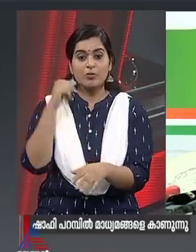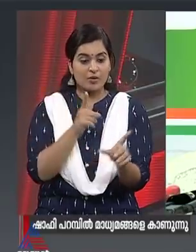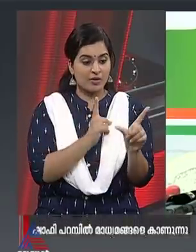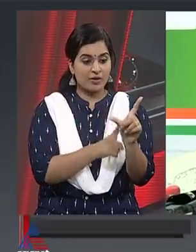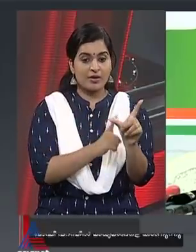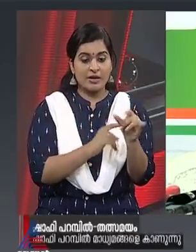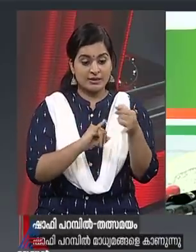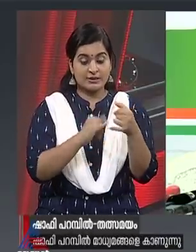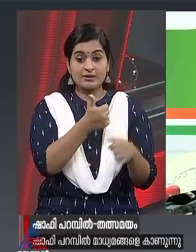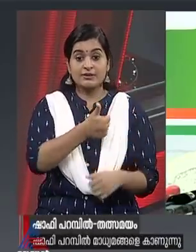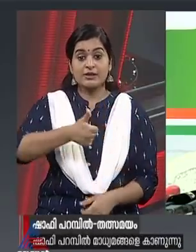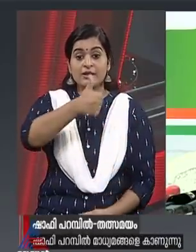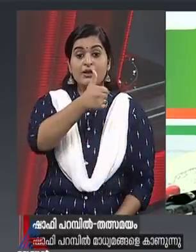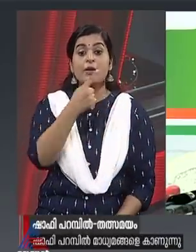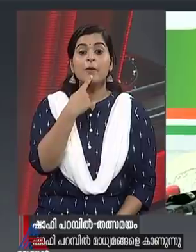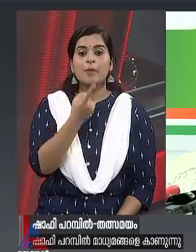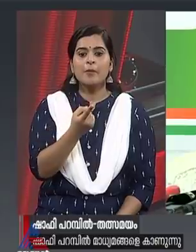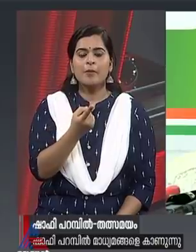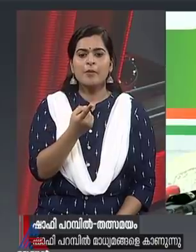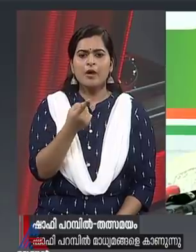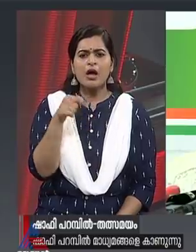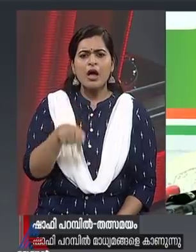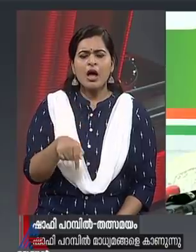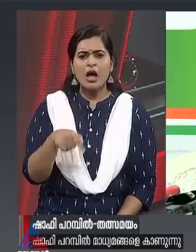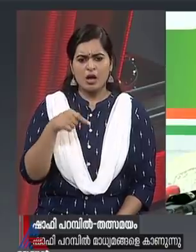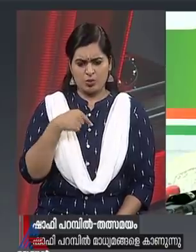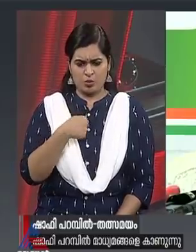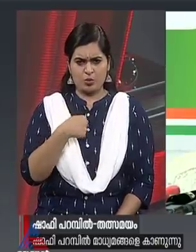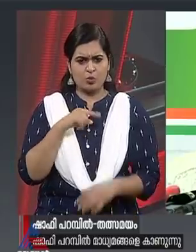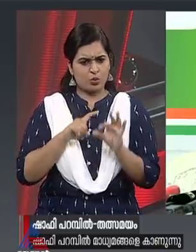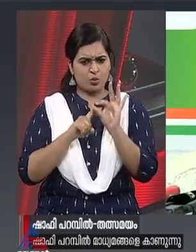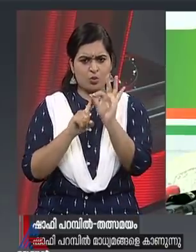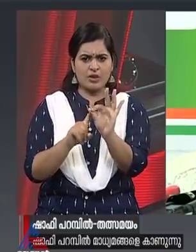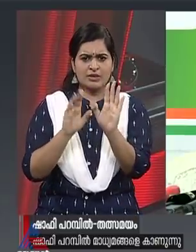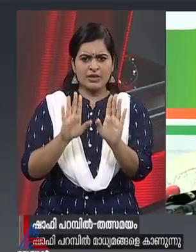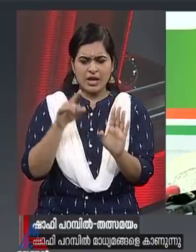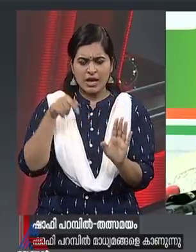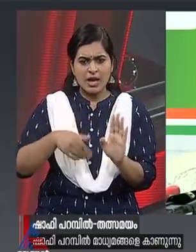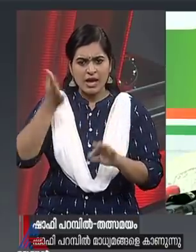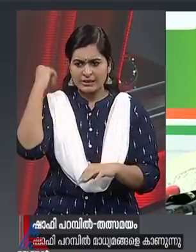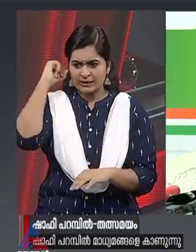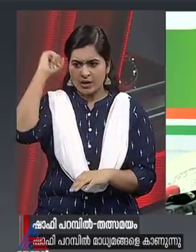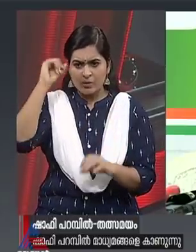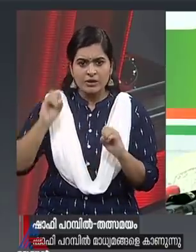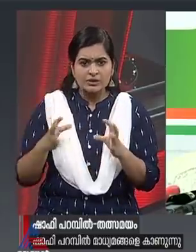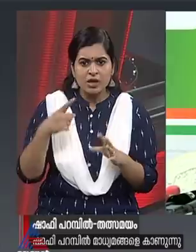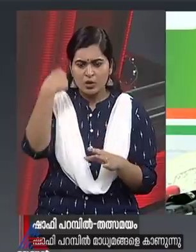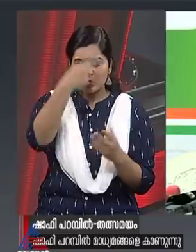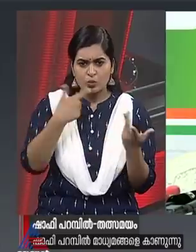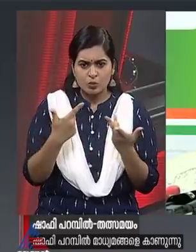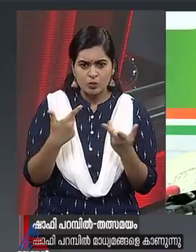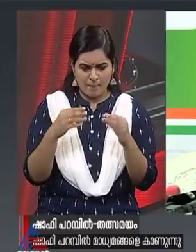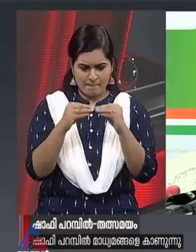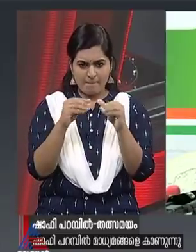അങ്ങനെയാണെങ്കിൽ ഞങ്ങളുടെ ചോദ്യം, ഇപ്പോ സമരം തുടങ്ങിയത് ശ്രീ എ കെ ബാലനായിരുന്നോ? അദ്ദേഹത്തെ വെച്ച് അത് അവസാനിപ്പിക്കാനുള്ള ശ്രമം സി പി എം ഗവൺമെന്റും നടത്താൻ